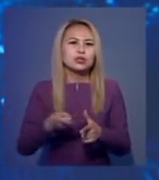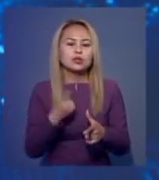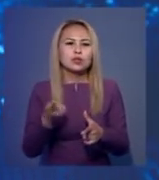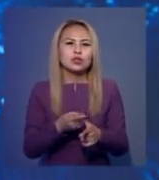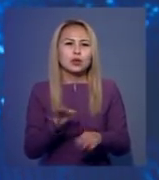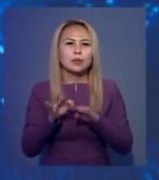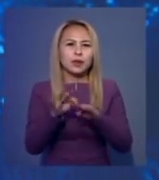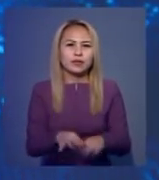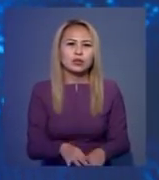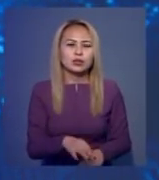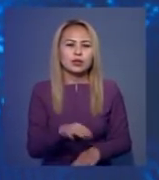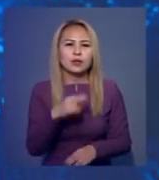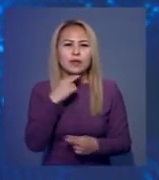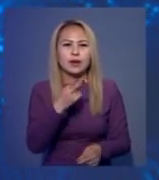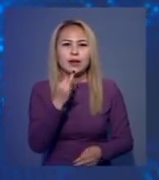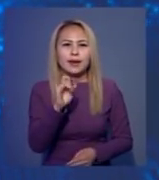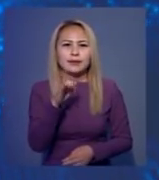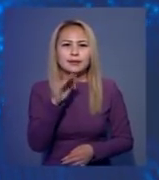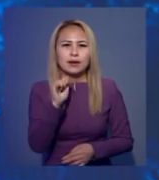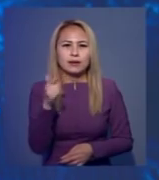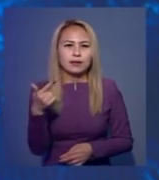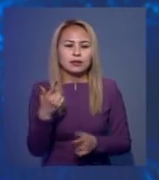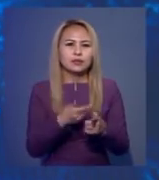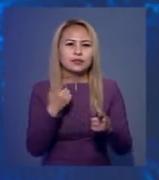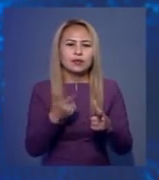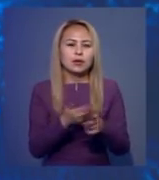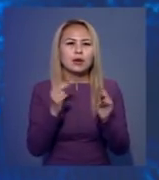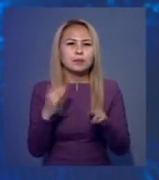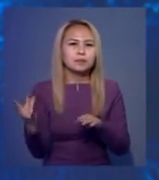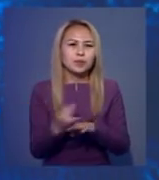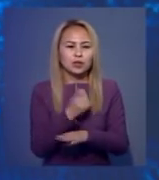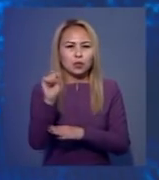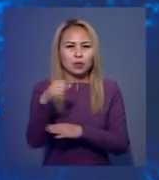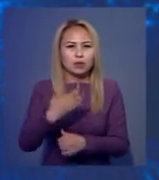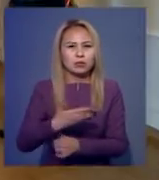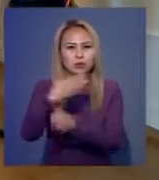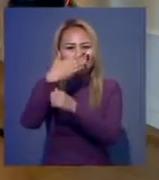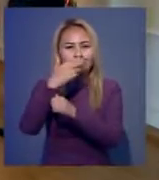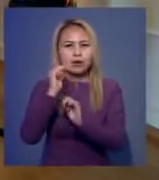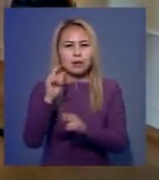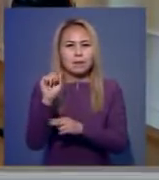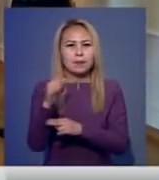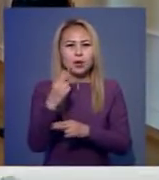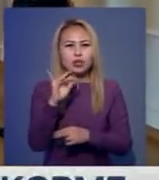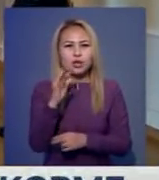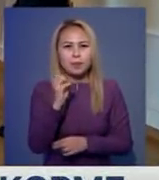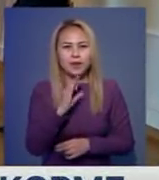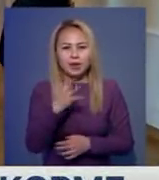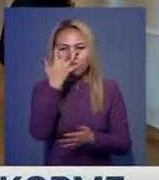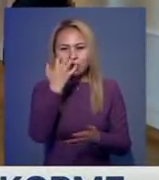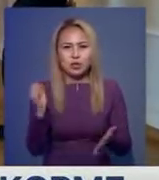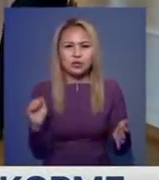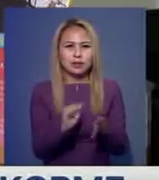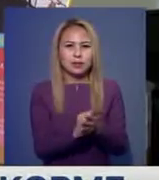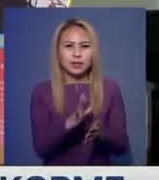елшілігі ұйымдастырды. Жұрт назарына Рейхстагтың қақ маңдайына алғашқы жеңіс туын тіккен әйгілі Рахымжан Қошқарбаев суреті